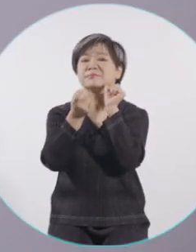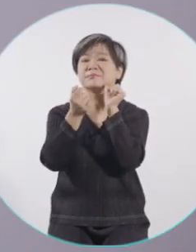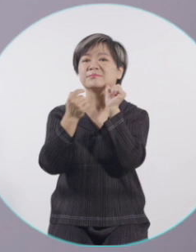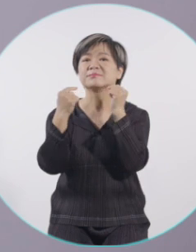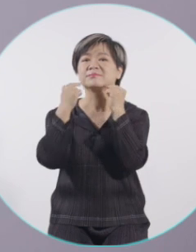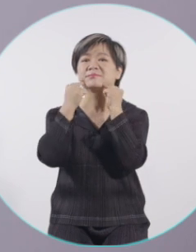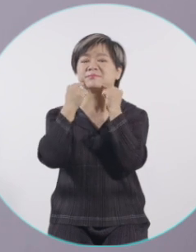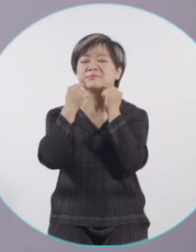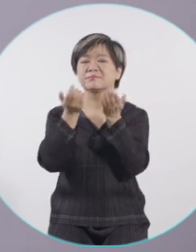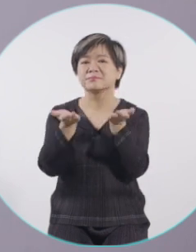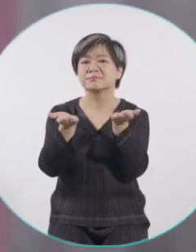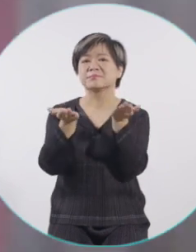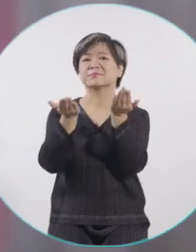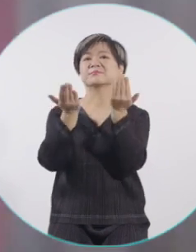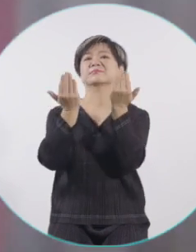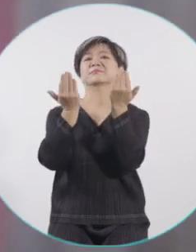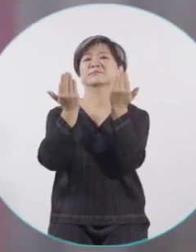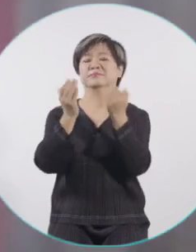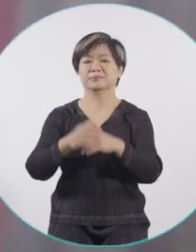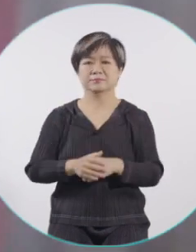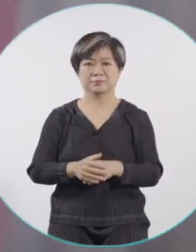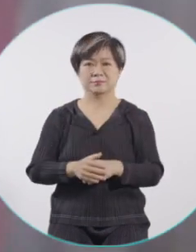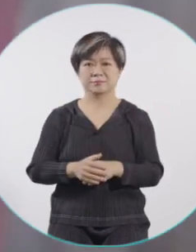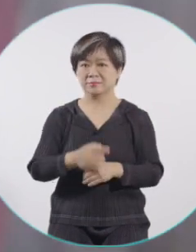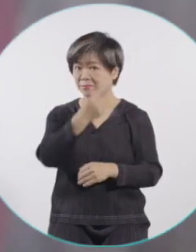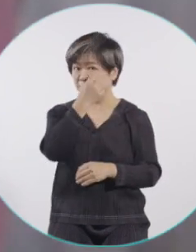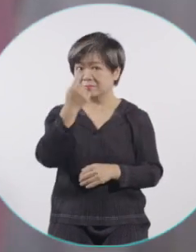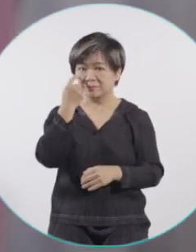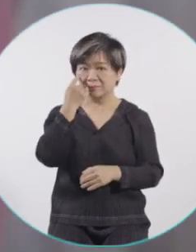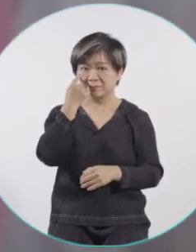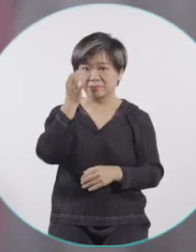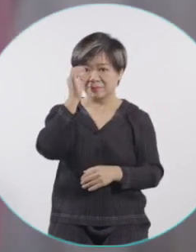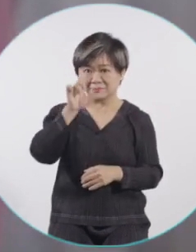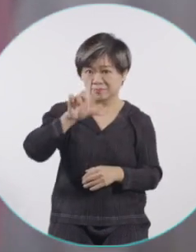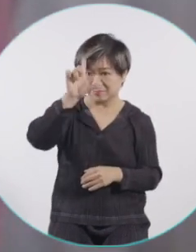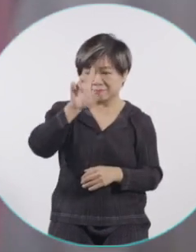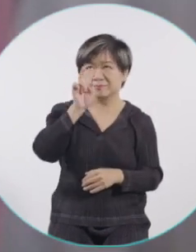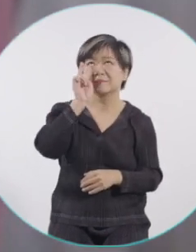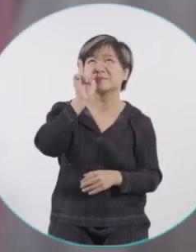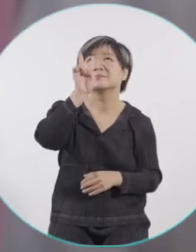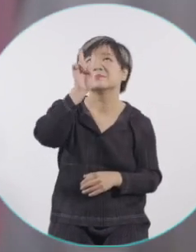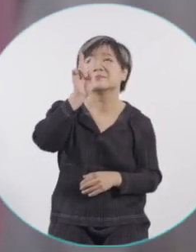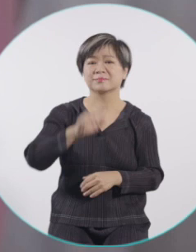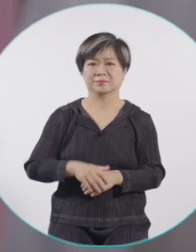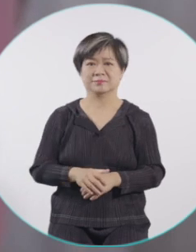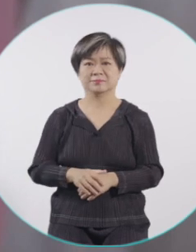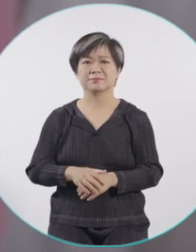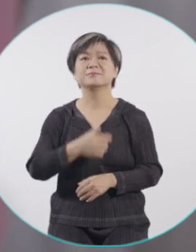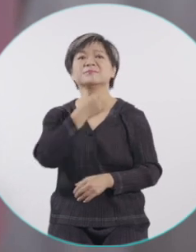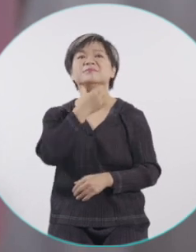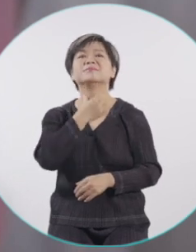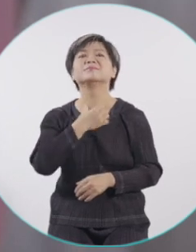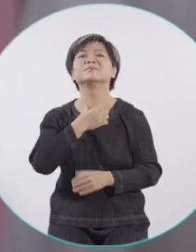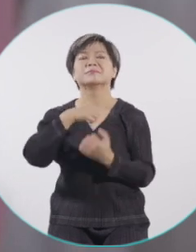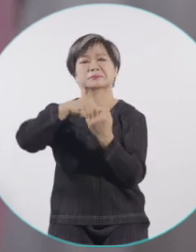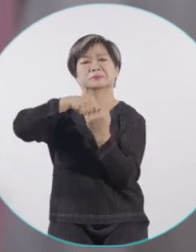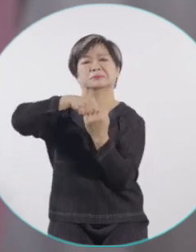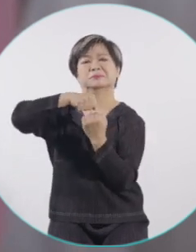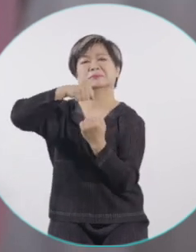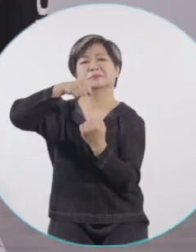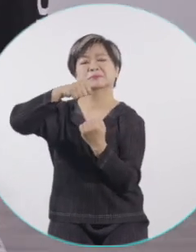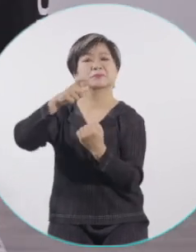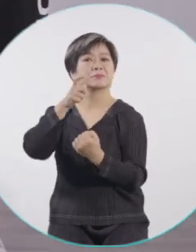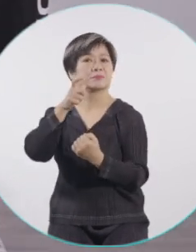的头往后仰。那这时候呢，你的眼睛会帮我看向天花板，然后你的脖子前面会稍微有一点紧紧